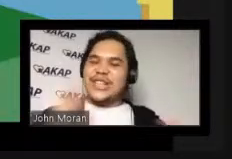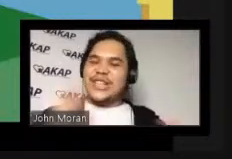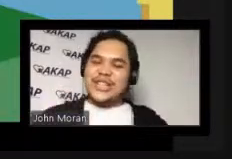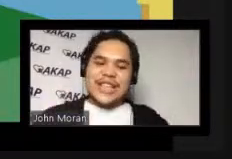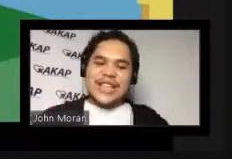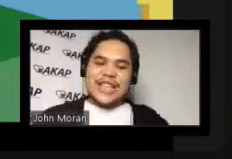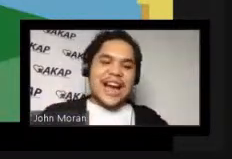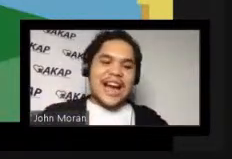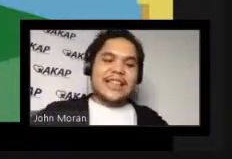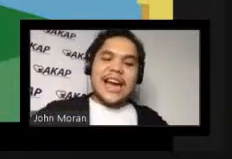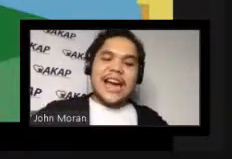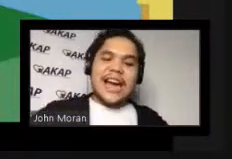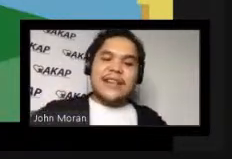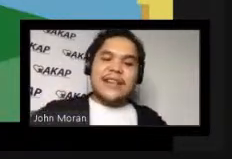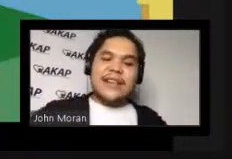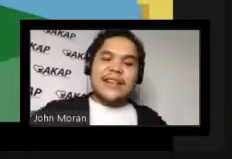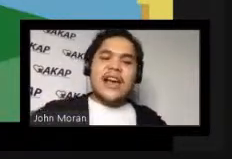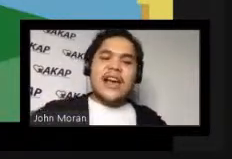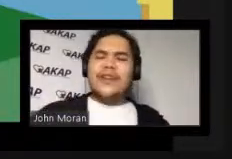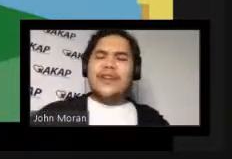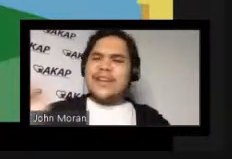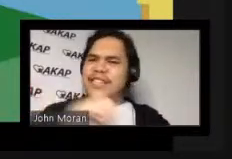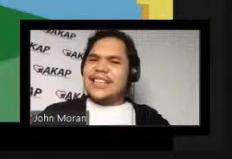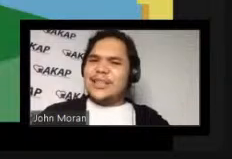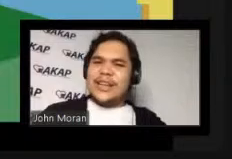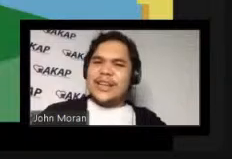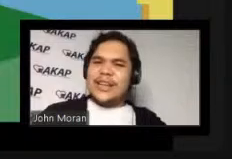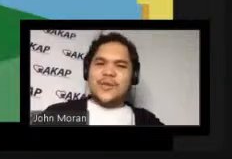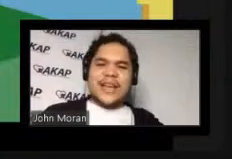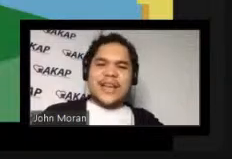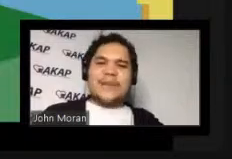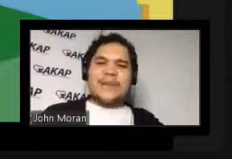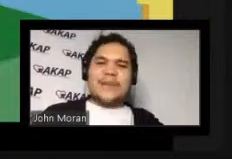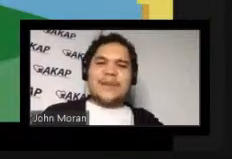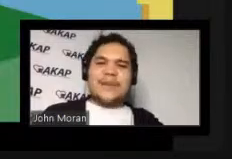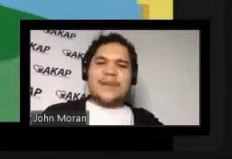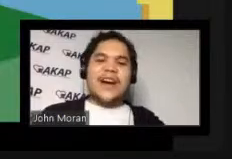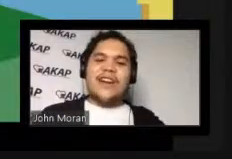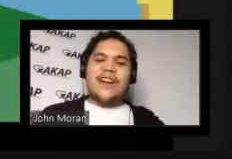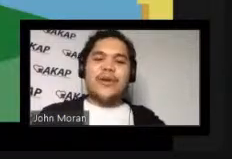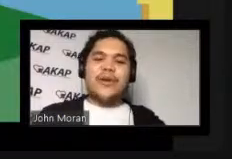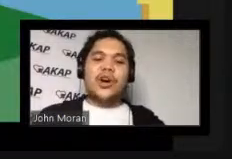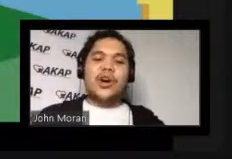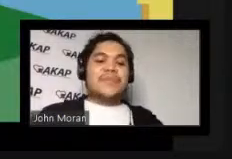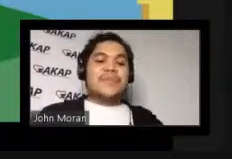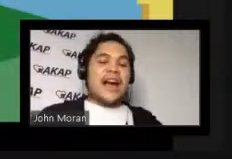registrants. Congratulations yung lahat. And, naku, hindi tapos ang sorpresa para sa inyo ngayon.